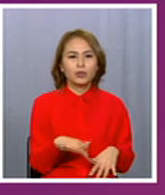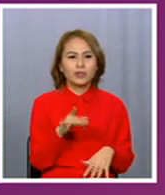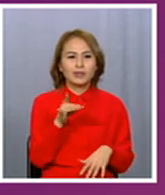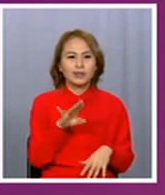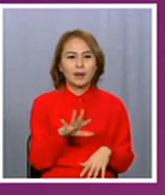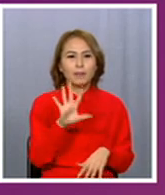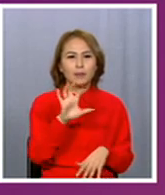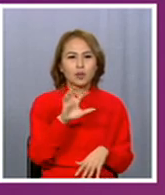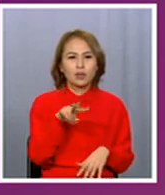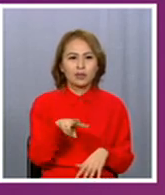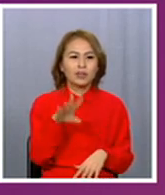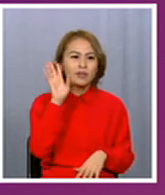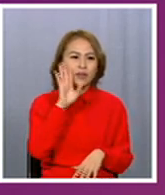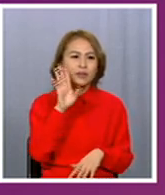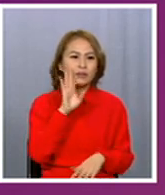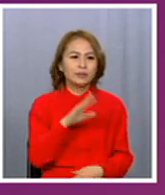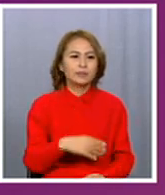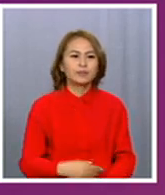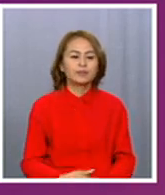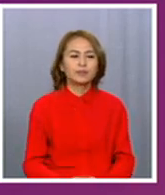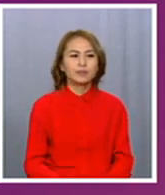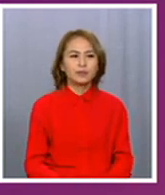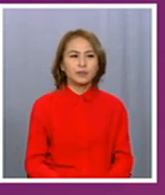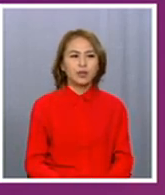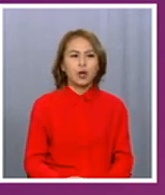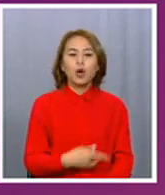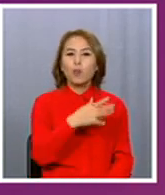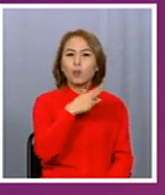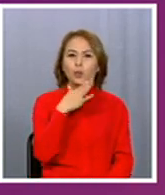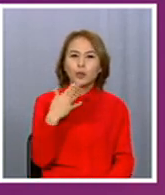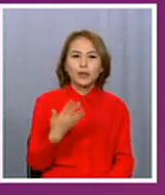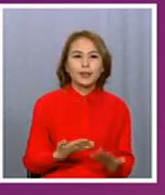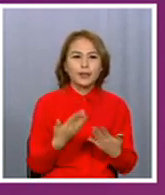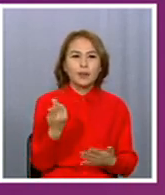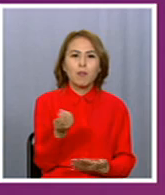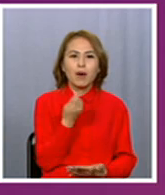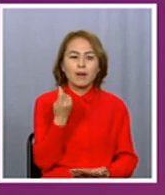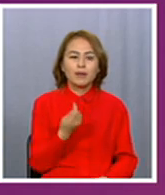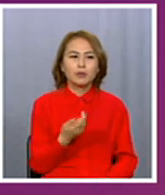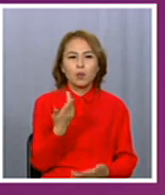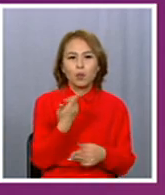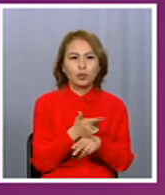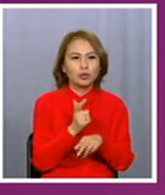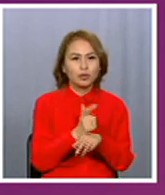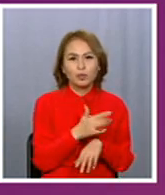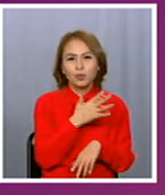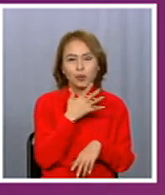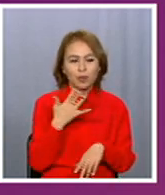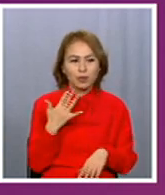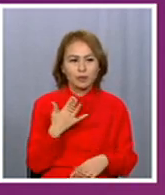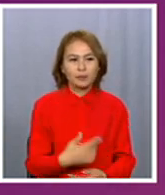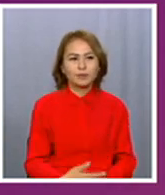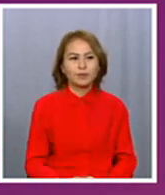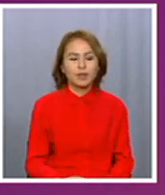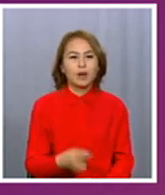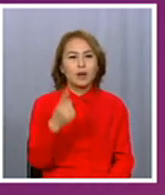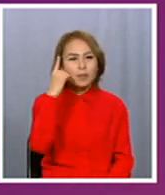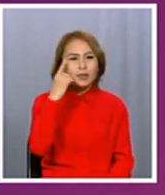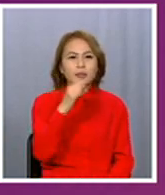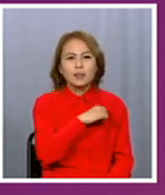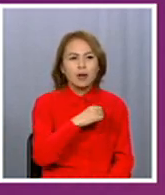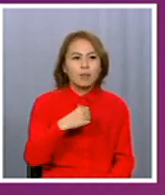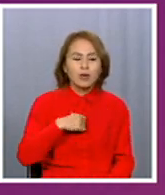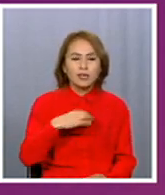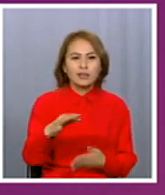500 литров воды. Много это или мало? Очень много. Представьте себе